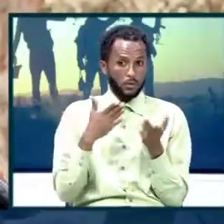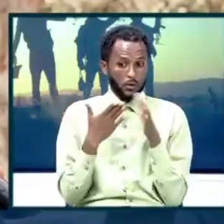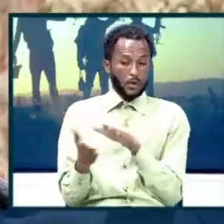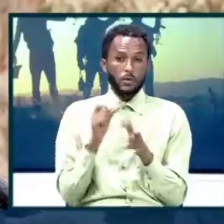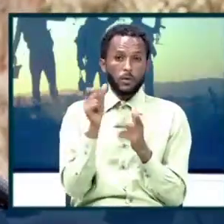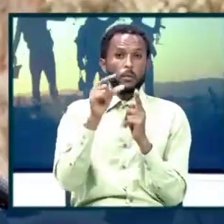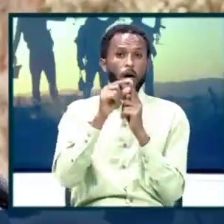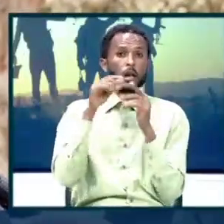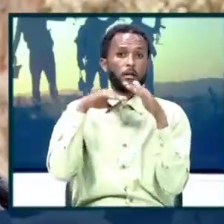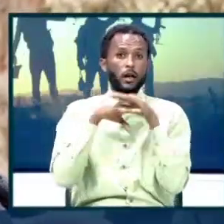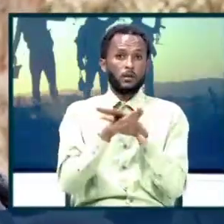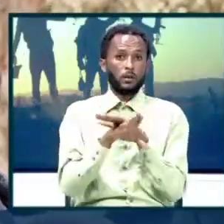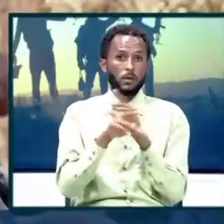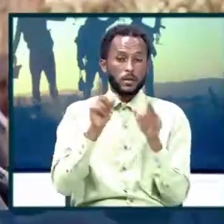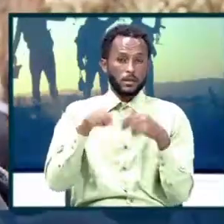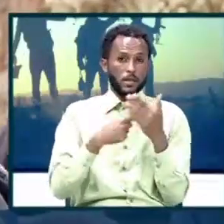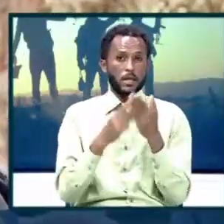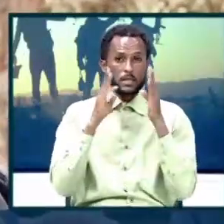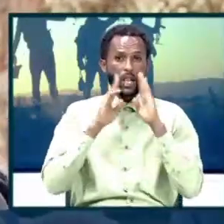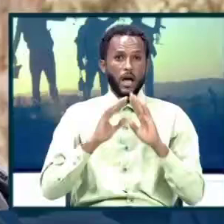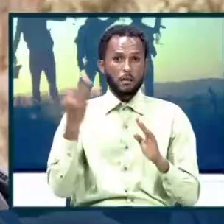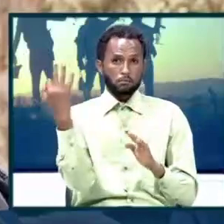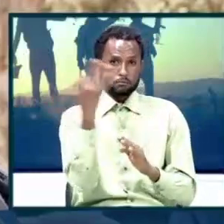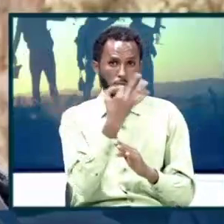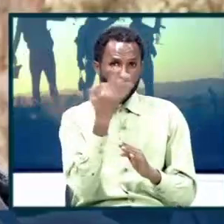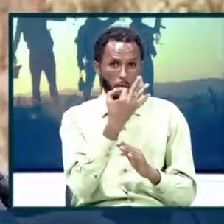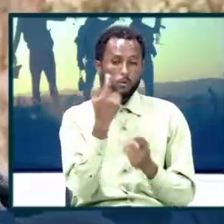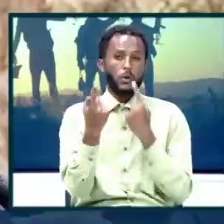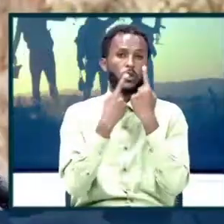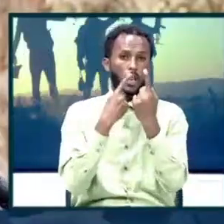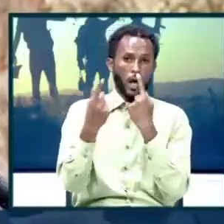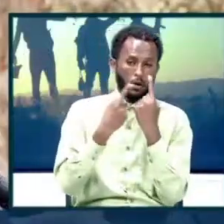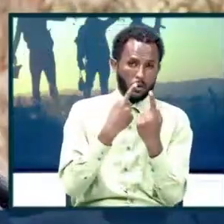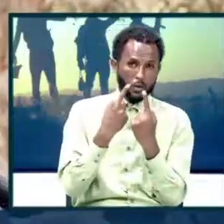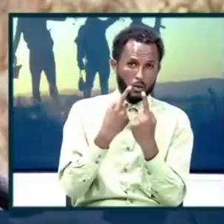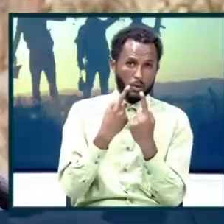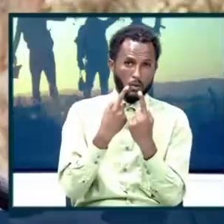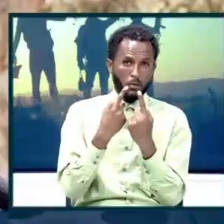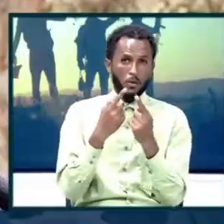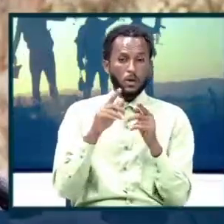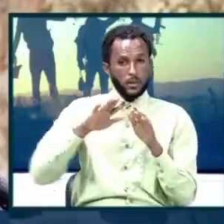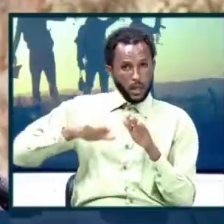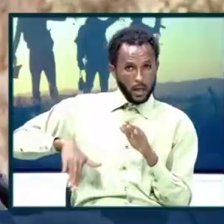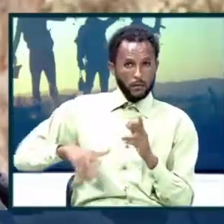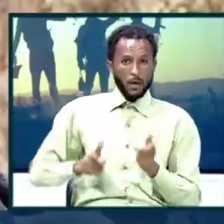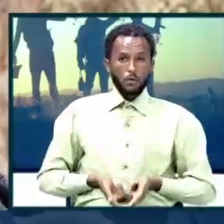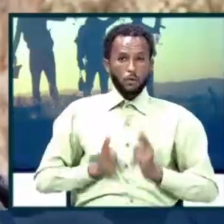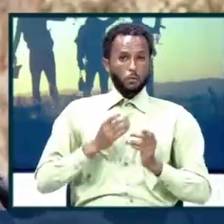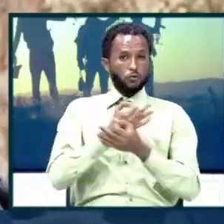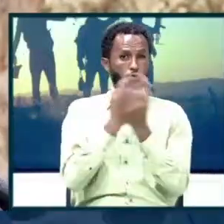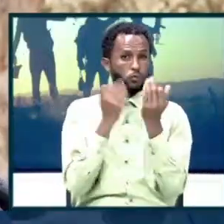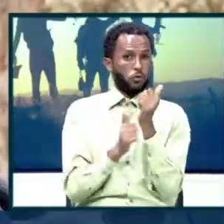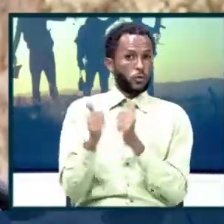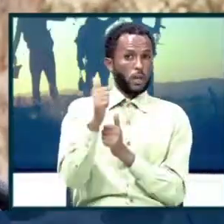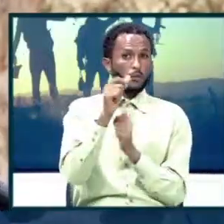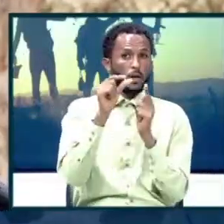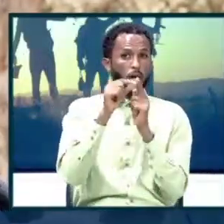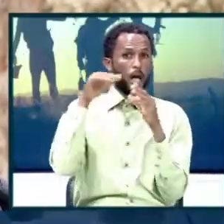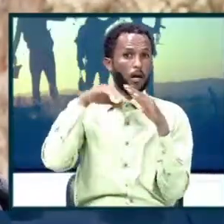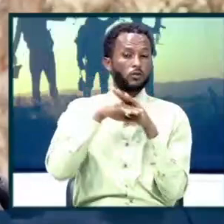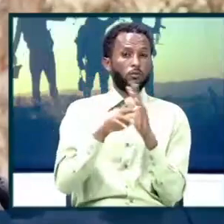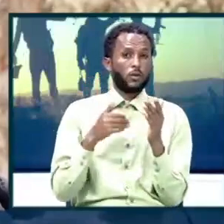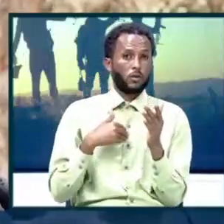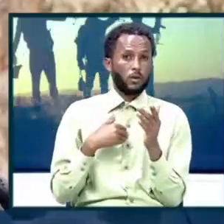ኣተኹምዎ ስለ ሰላም ክትሰብኩ ስለ ሰላም ክትናገሩ ዝተረፈ ሂወትኩም ብፅቡቅ ክትዕልፉ ቃል ኣትኹምኩም